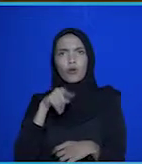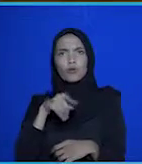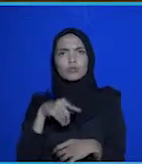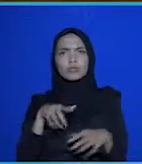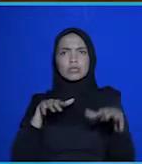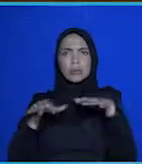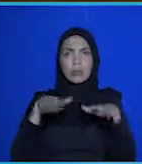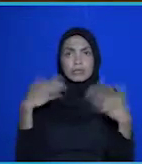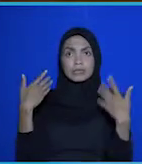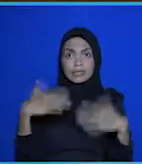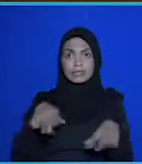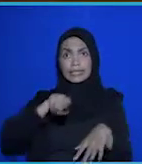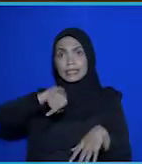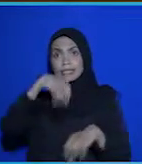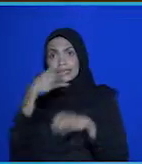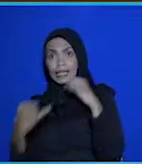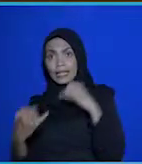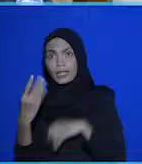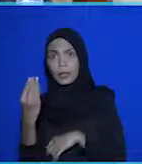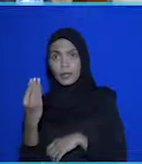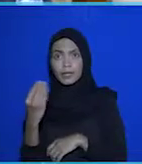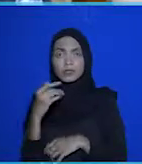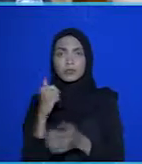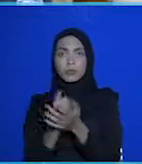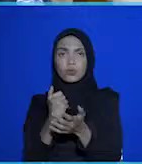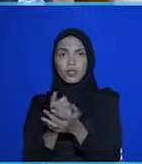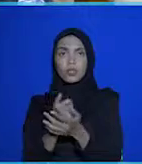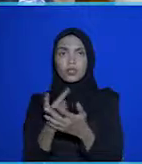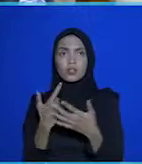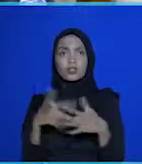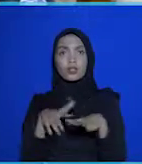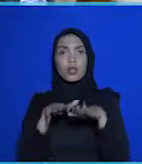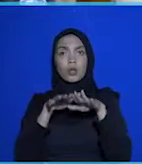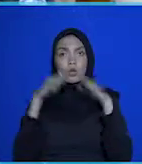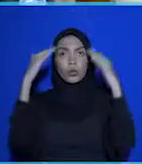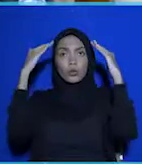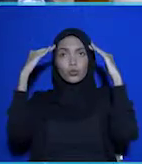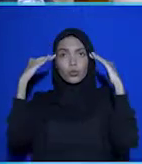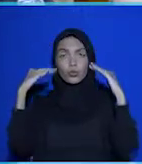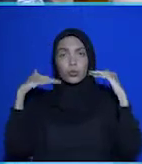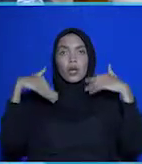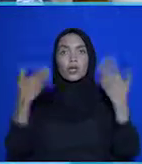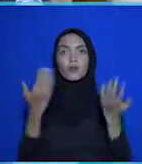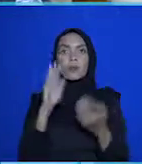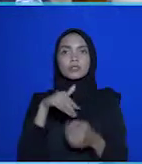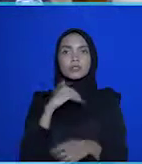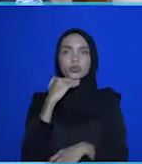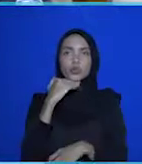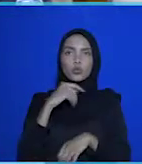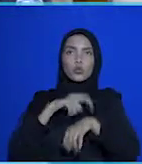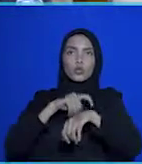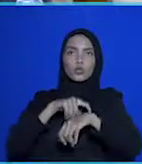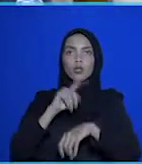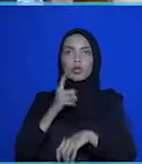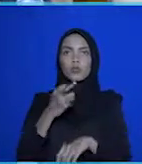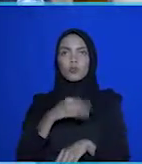di Lombok ini akan berakhir sampai kapan, dan sekarang ini sebenarnya posisinya sudah tenang atau masih